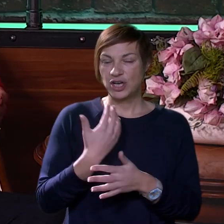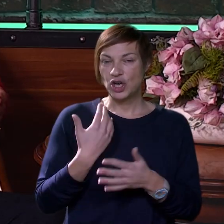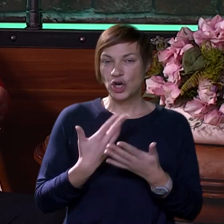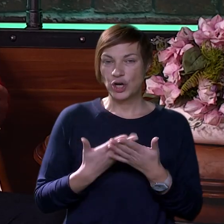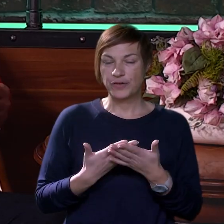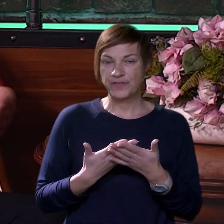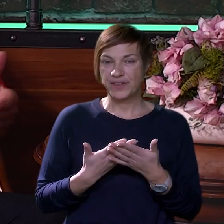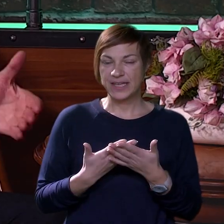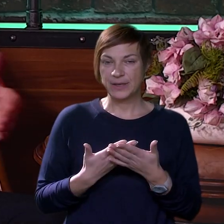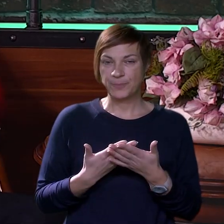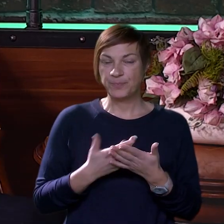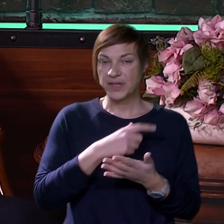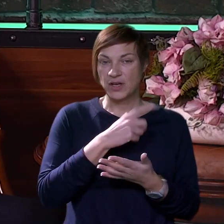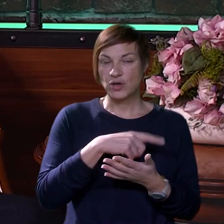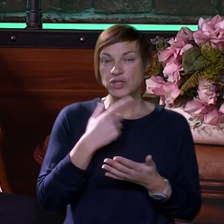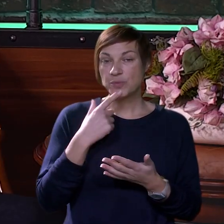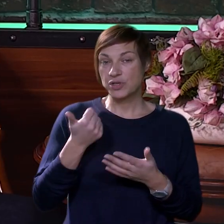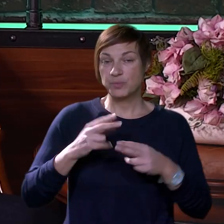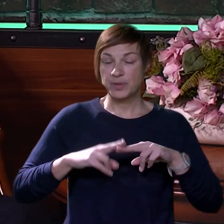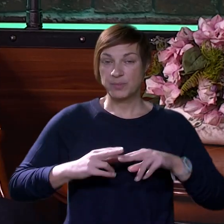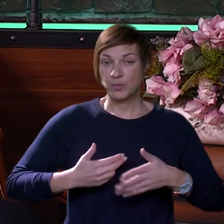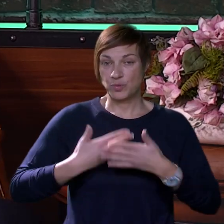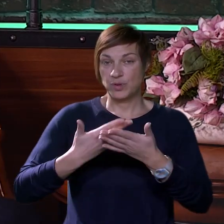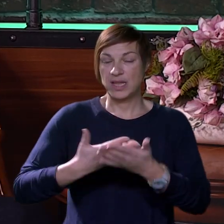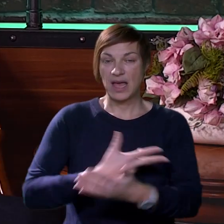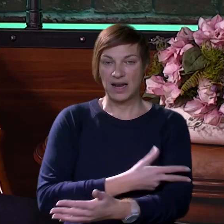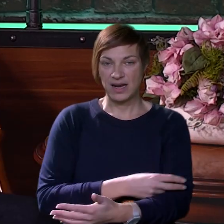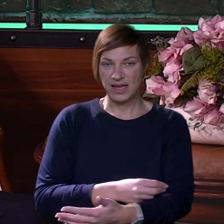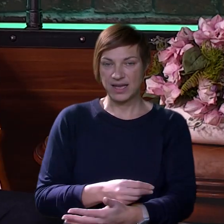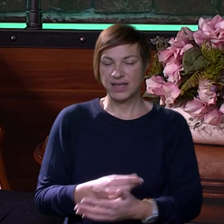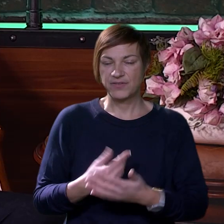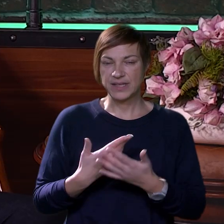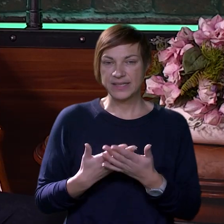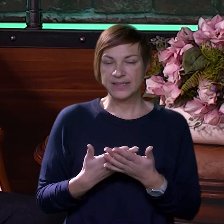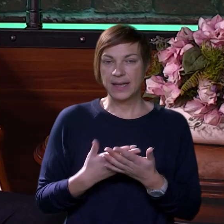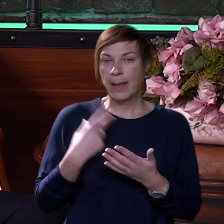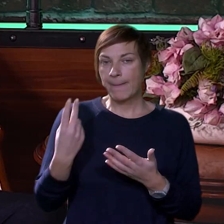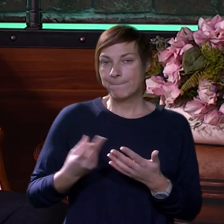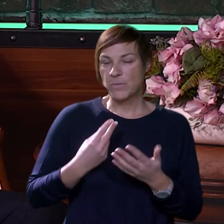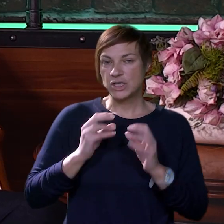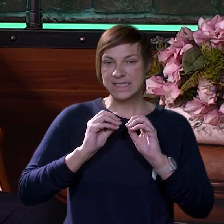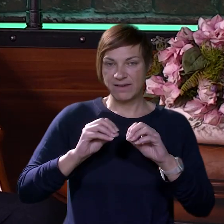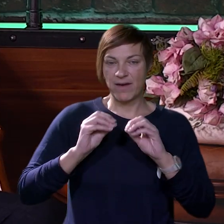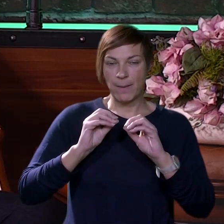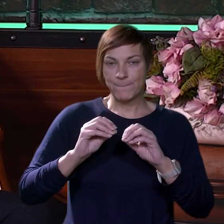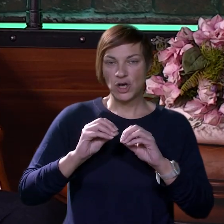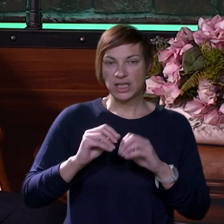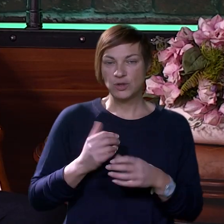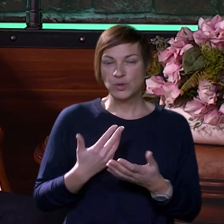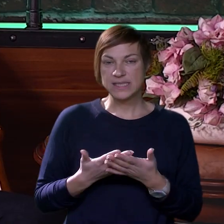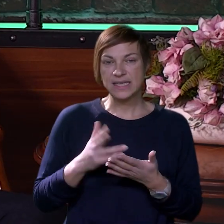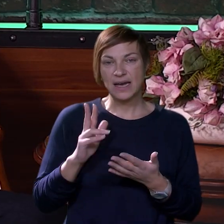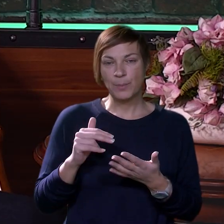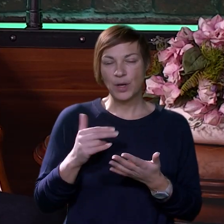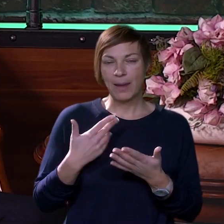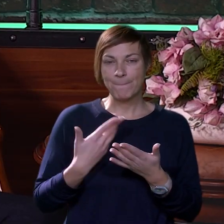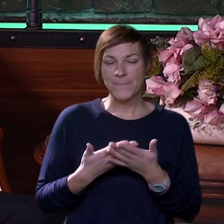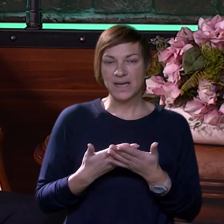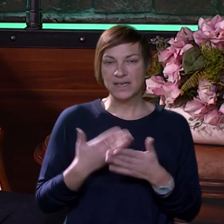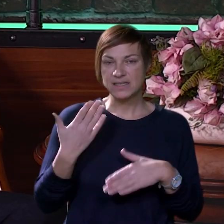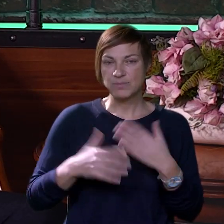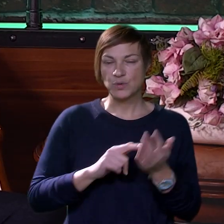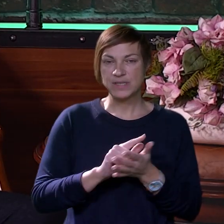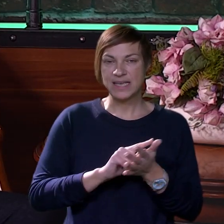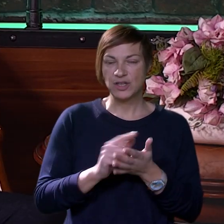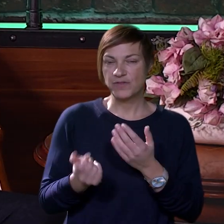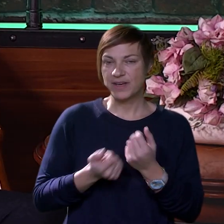novih, znači osoba koje su dali prvi put krv. Tako da ih pozivamo, educiramo. Imali smo i